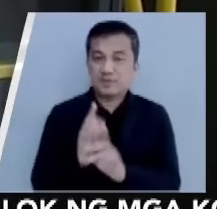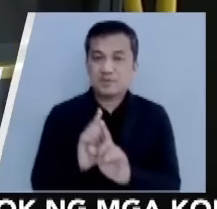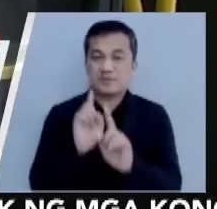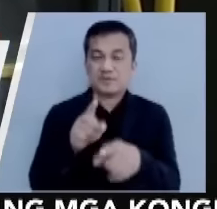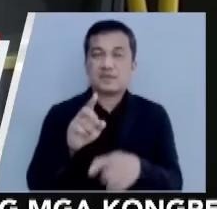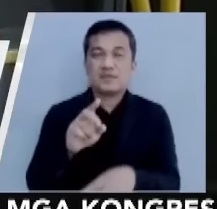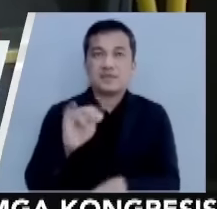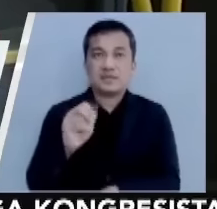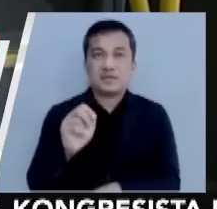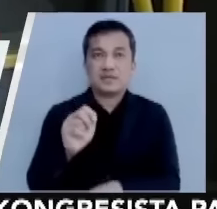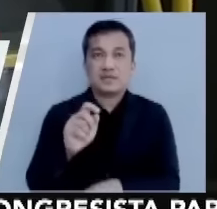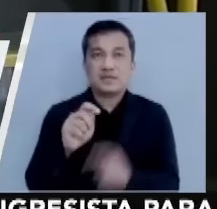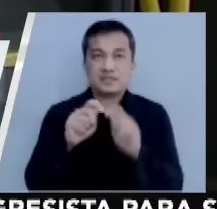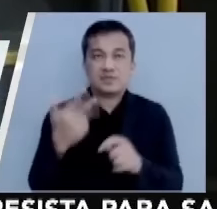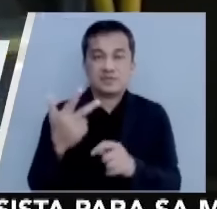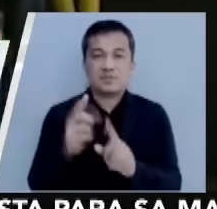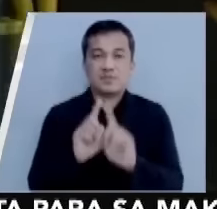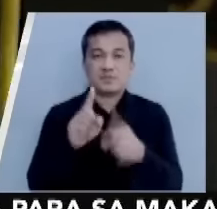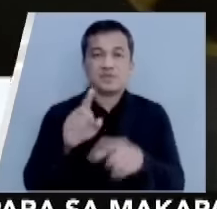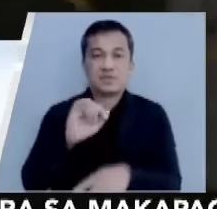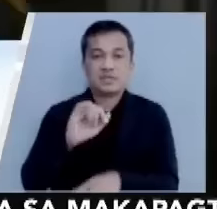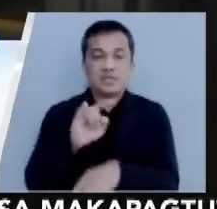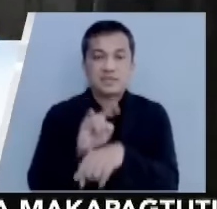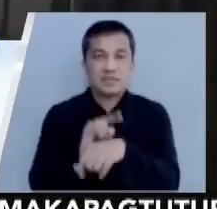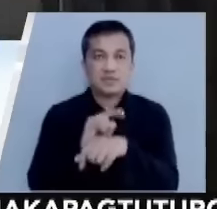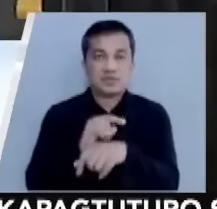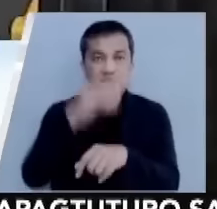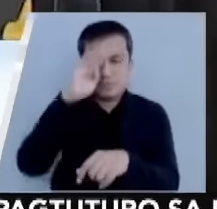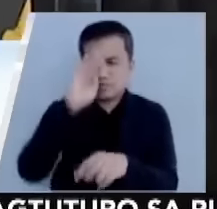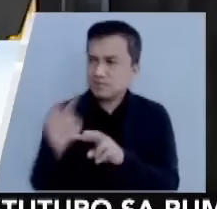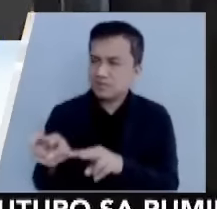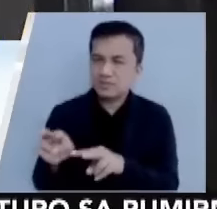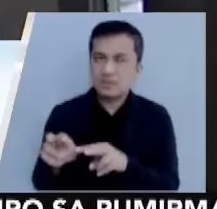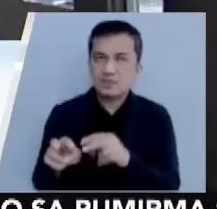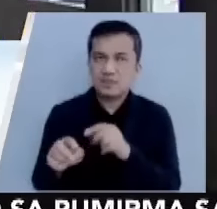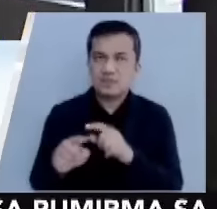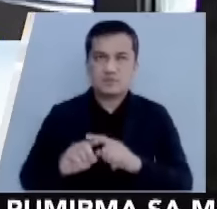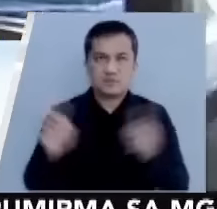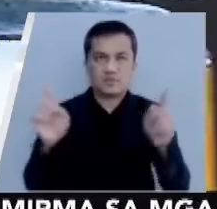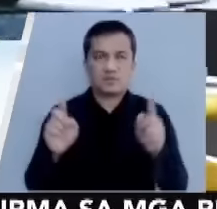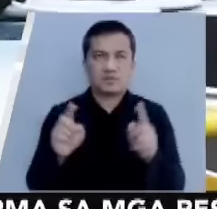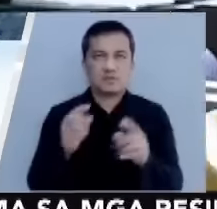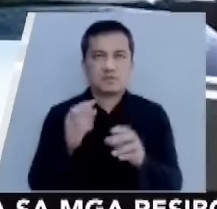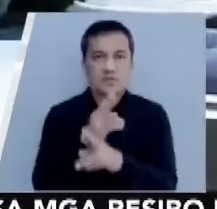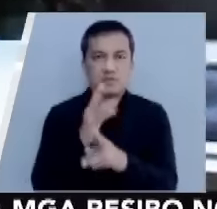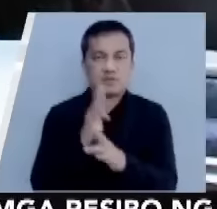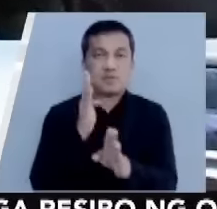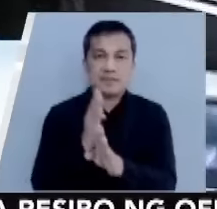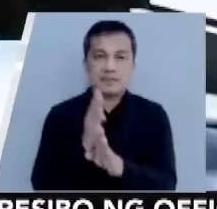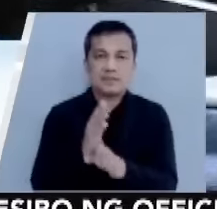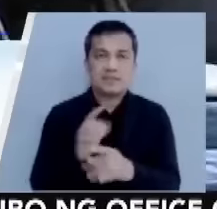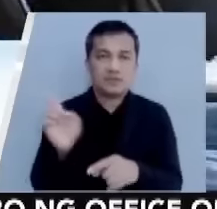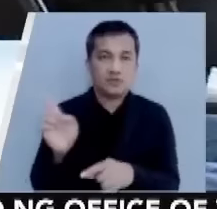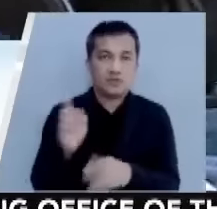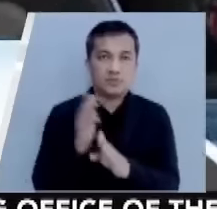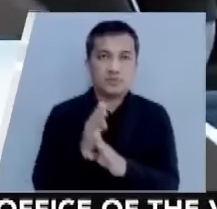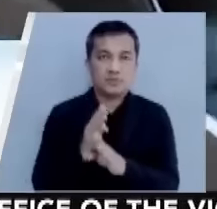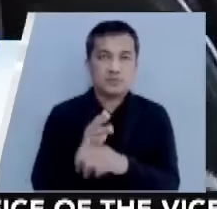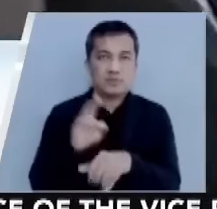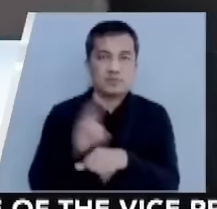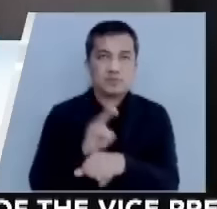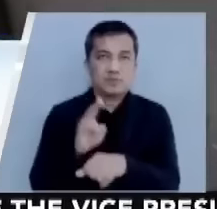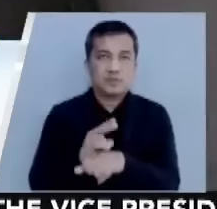papuntang Imus, Cavite. Kung titingnan, hindi ito tulad sa mga ordinaryong bus dahil ito yung mga bus na ginagamit sa mga